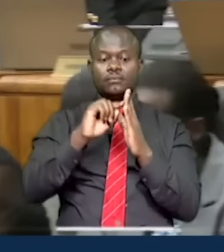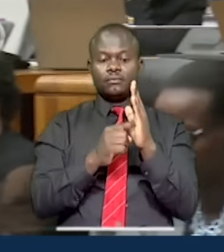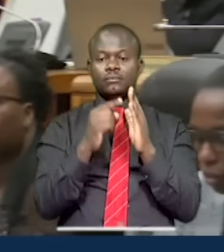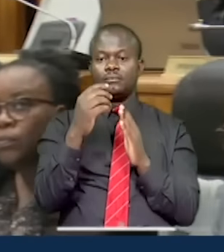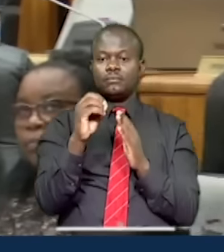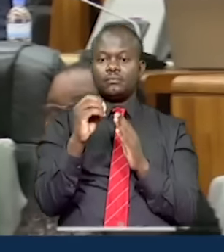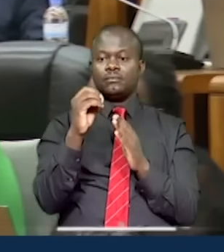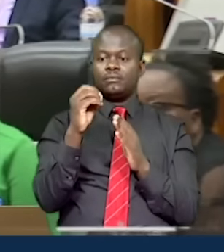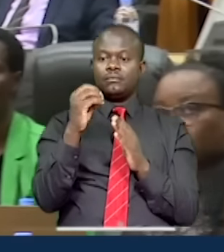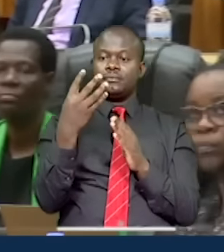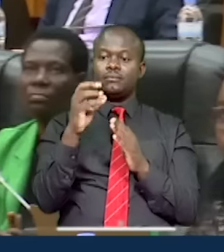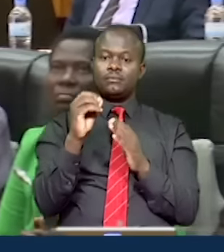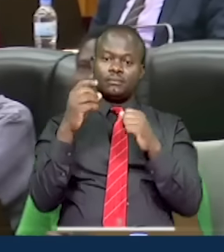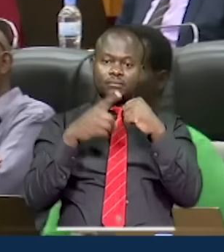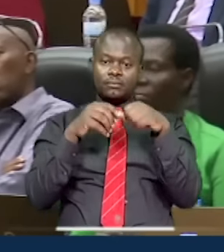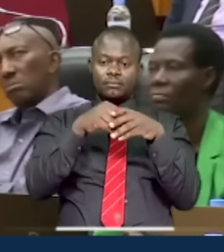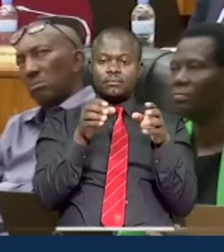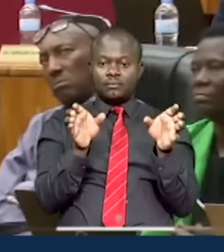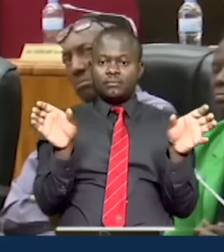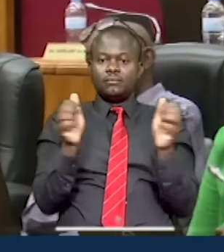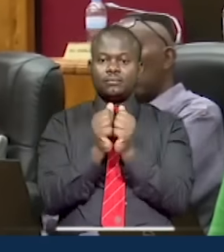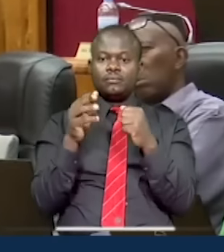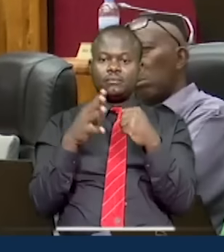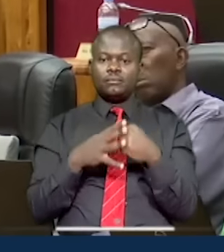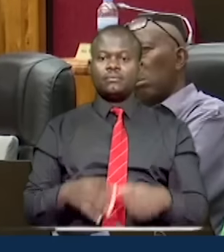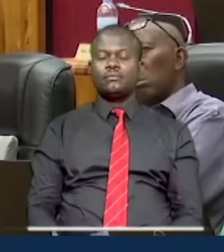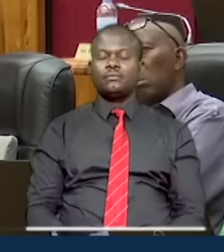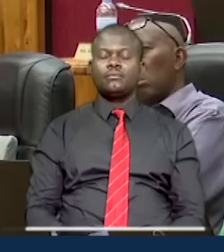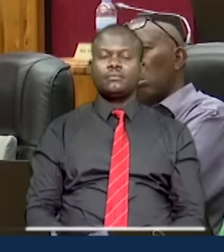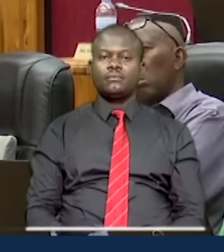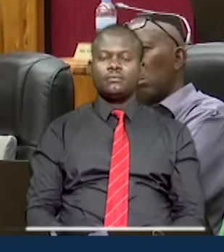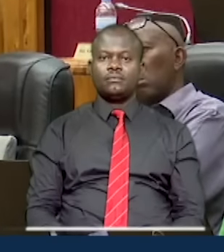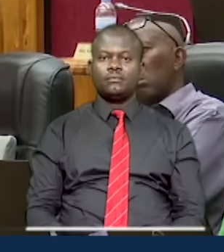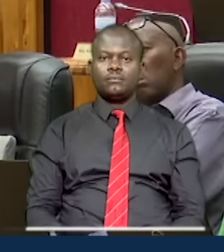306 zigabanyijwe mu mitwe 19. Jean Paul Maniraho, i Kigali.